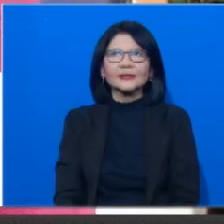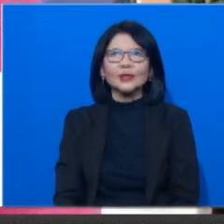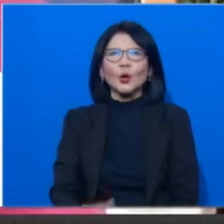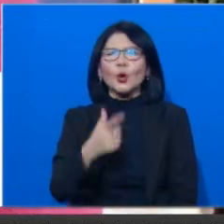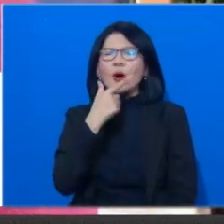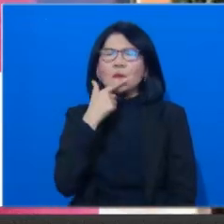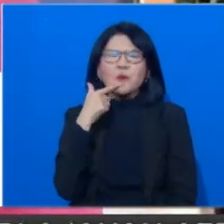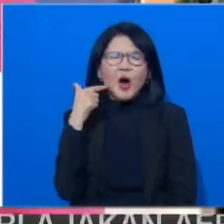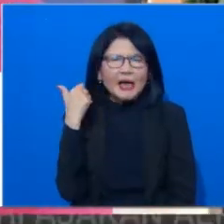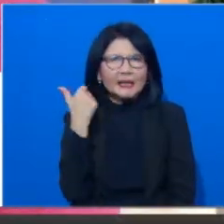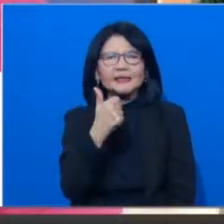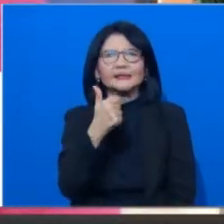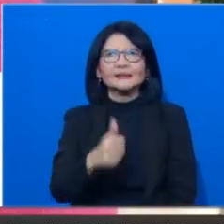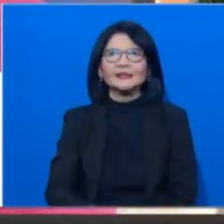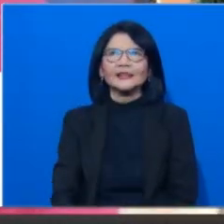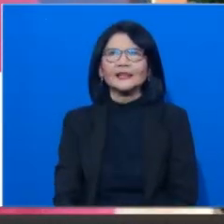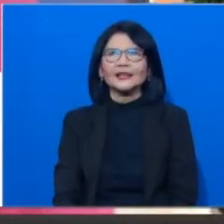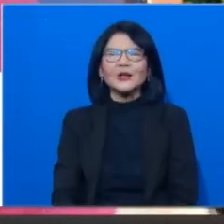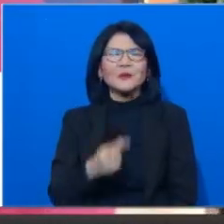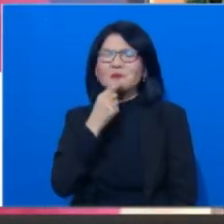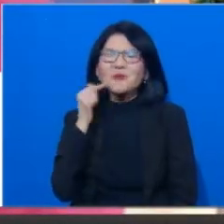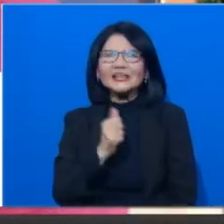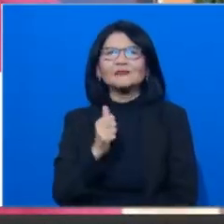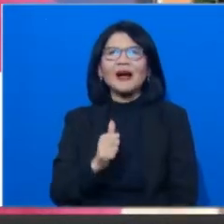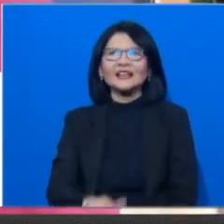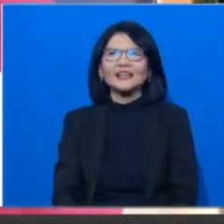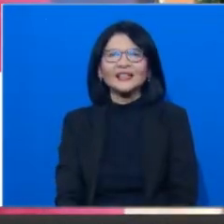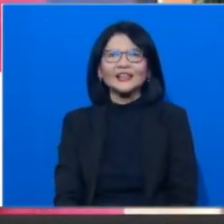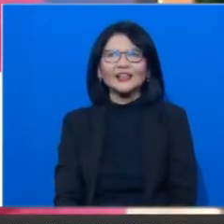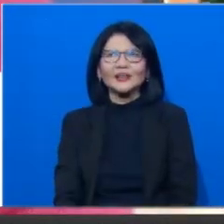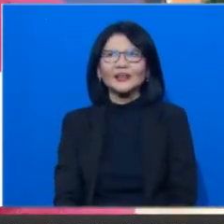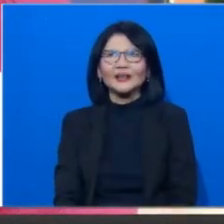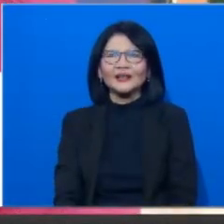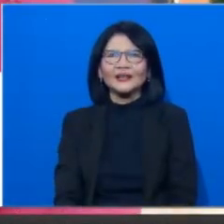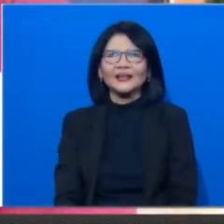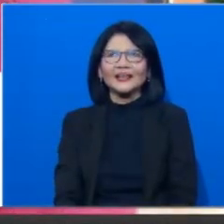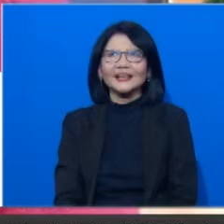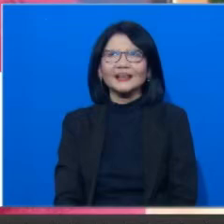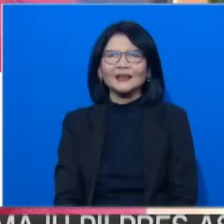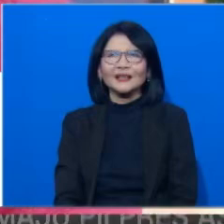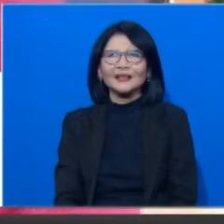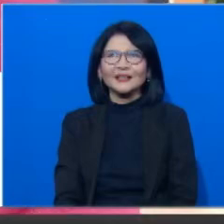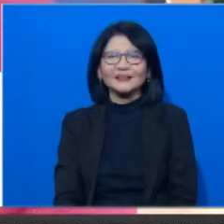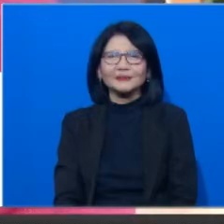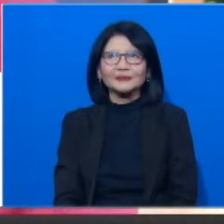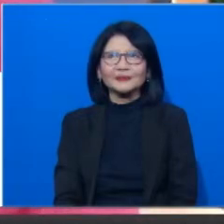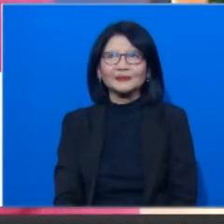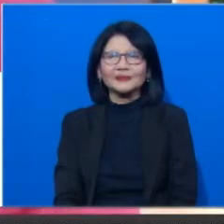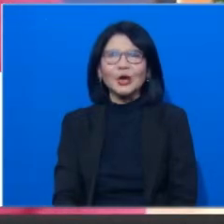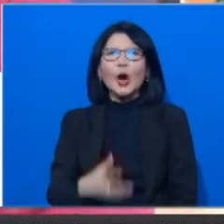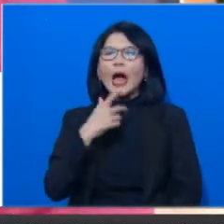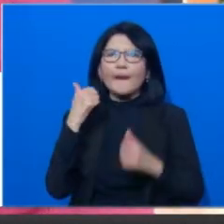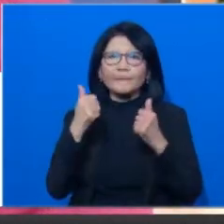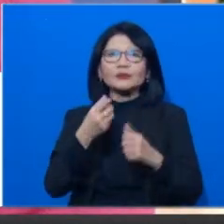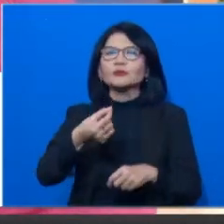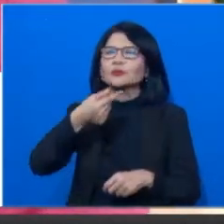Semanis apa namanya? Manis lah pokoknya, manis. Luar biasa. Nyambleng, kalau bahasa sini nyambleng, luar biasa sekali